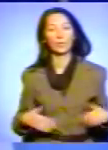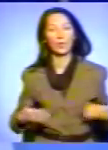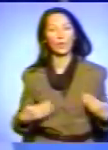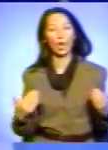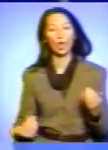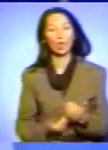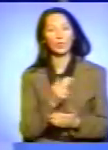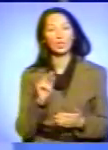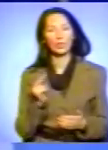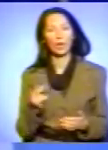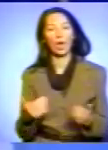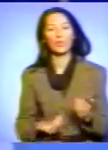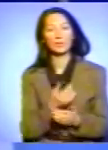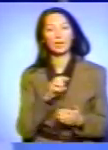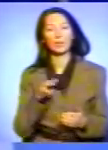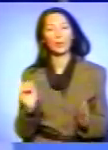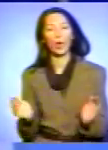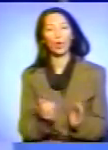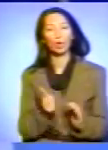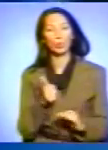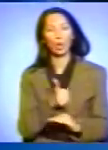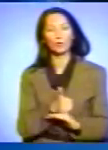Вітаю, новини четверга у вістях ТТБ. Коротко про головне.